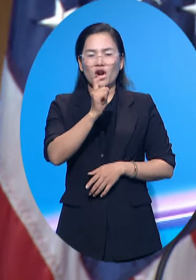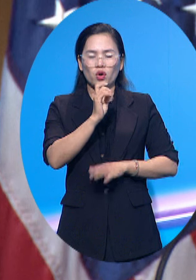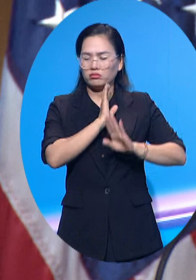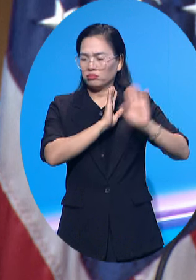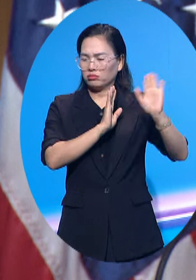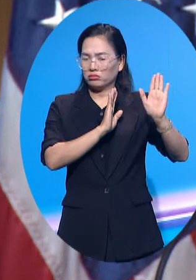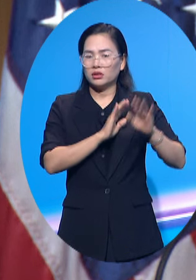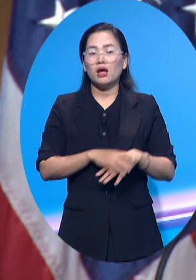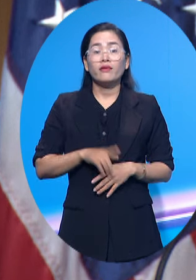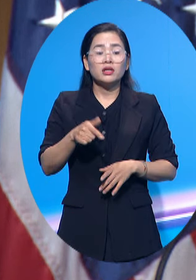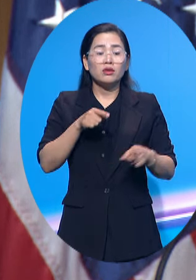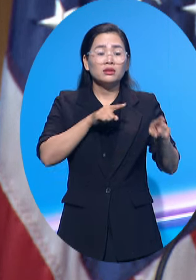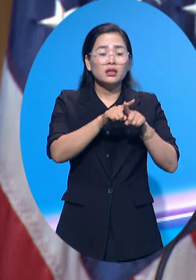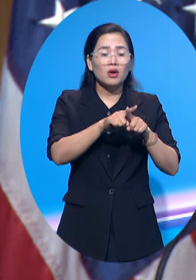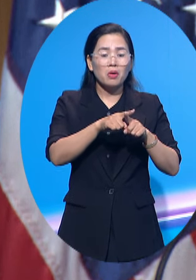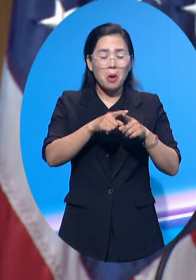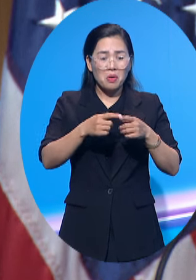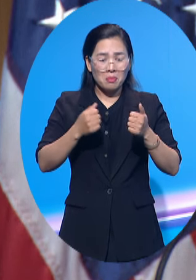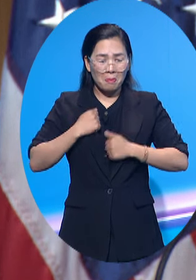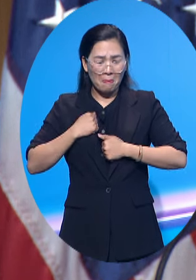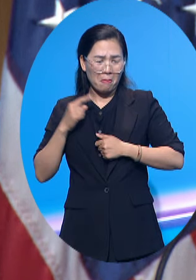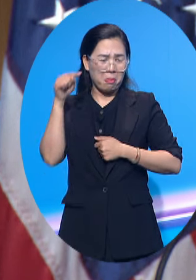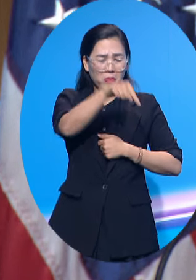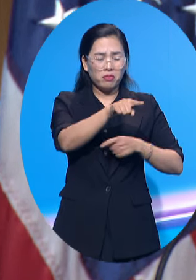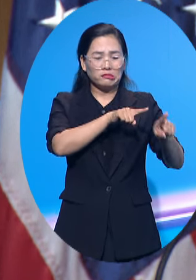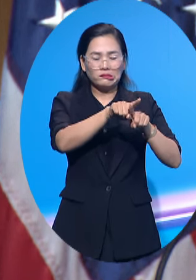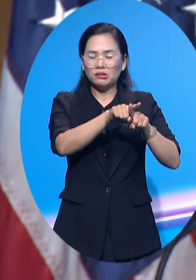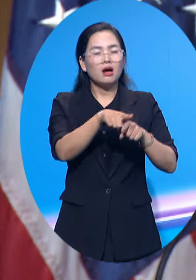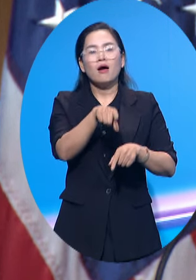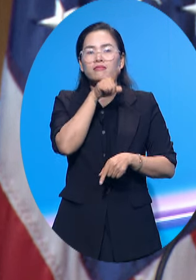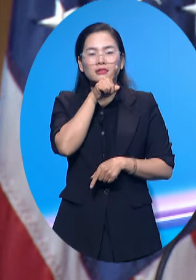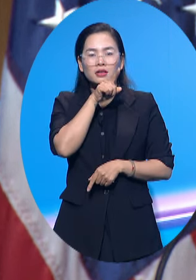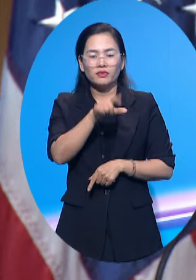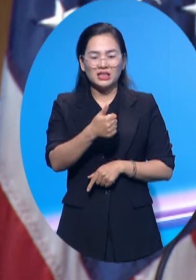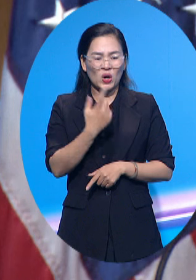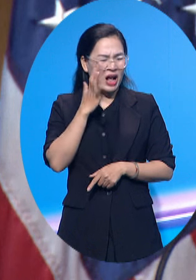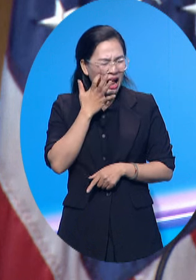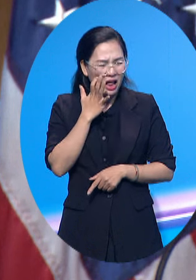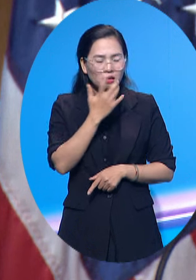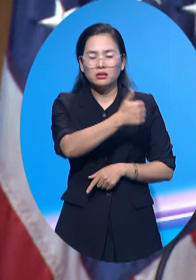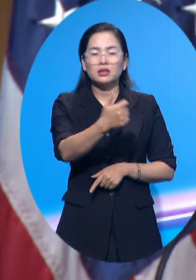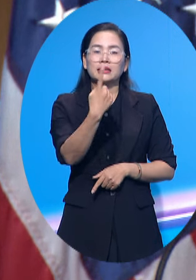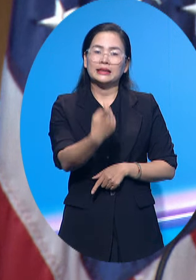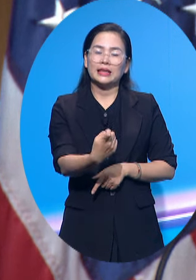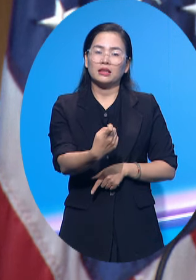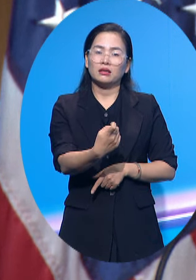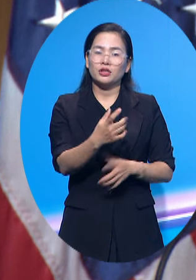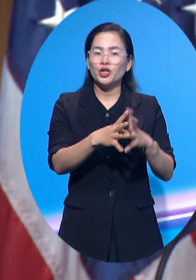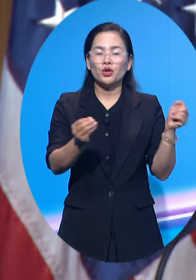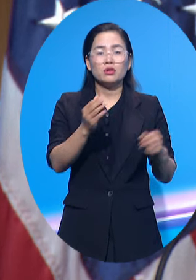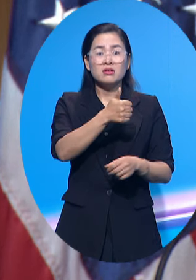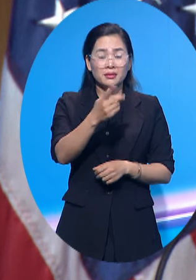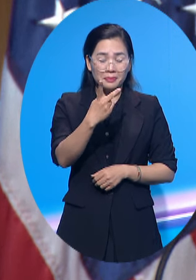báo một vụ tấn công trên bộ quy mô lớn vào thành phố này có thể dẫn tới hậu quả thảm khốc cho dân thường. Bên cạnh